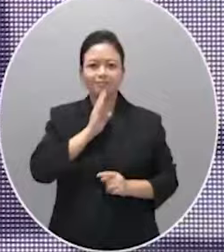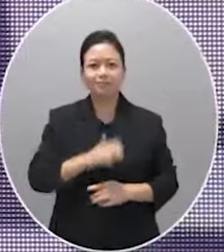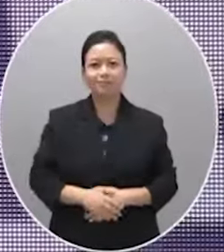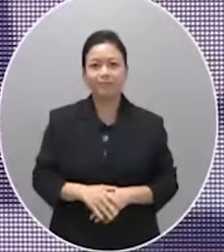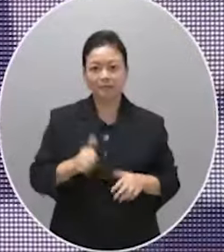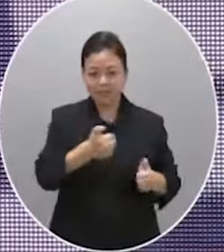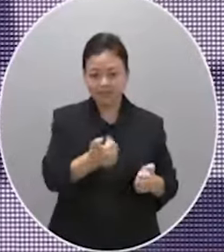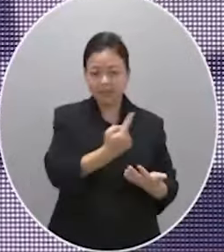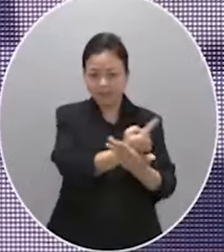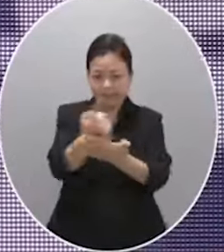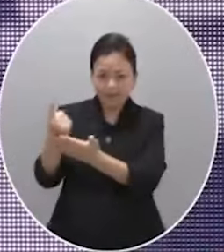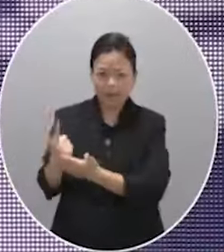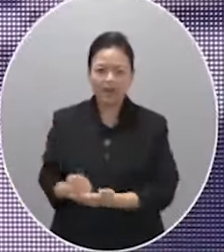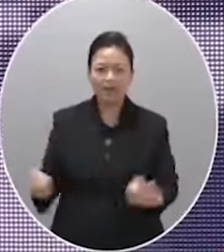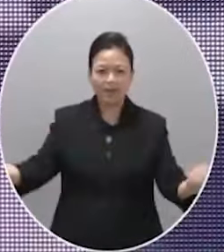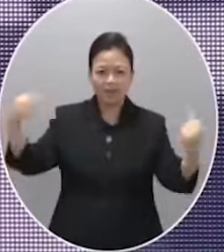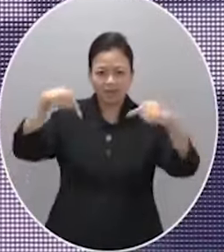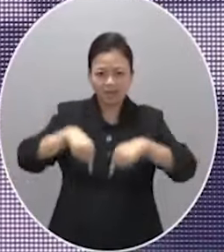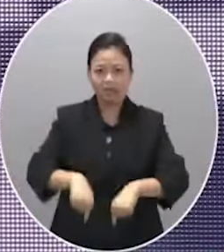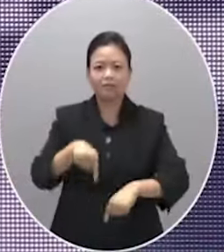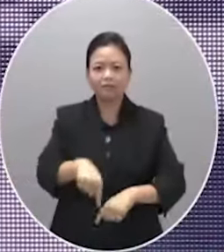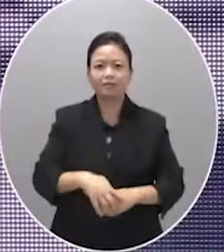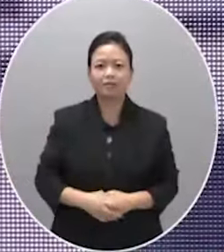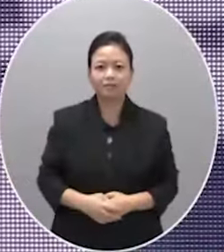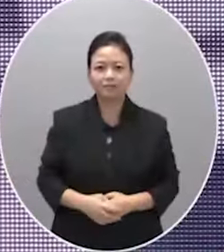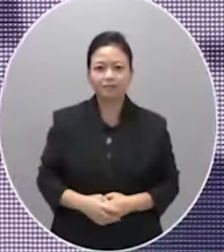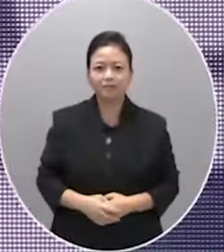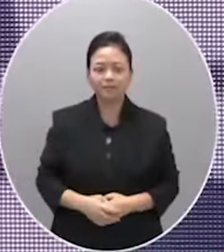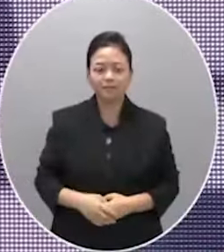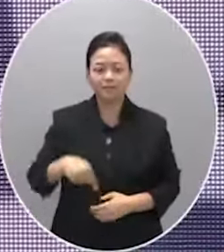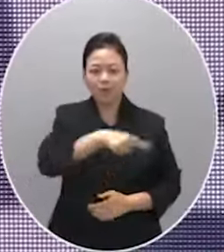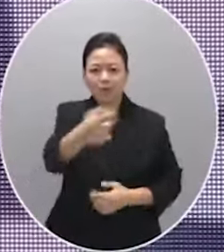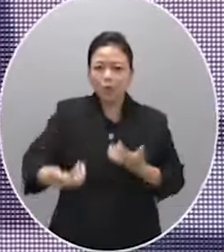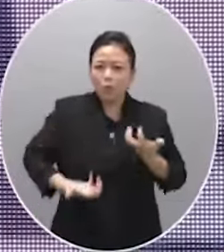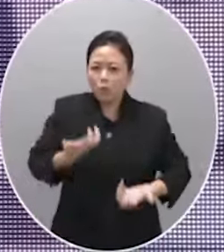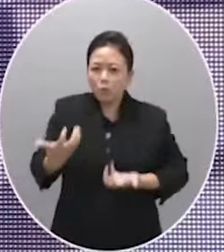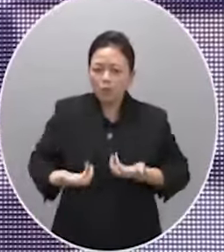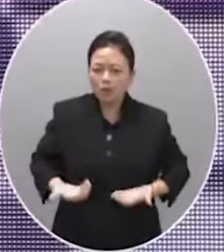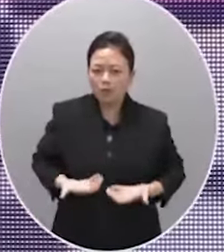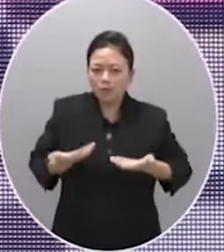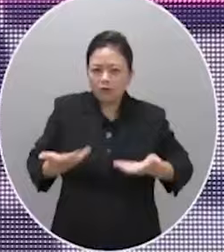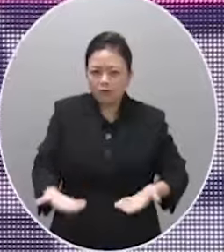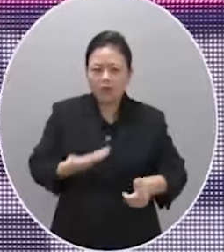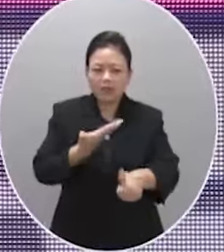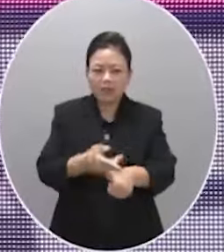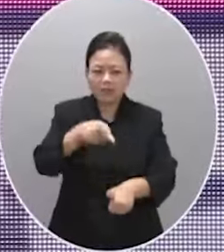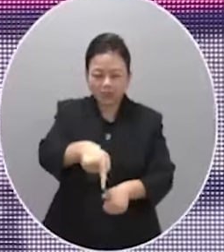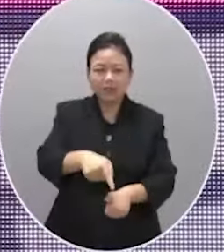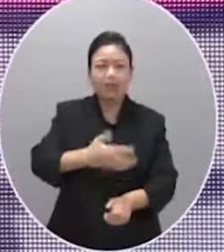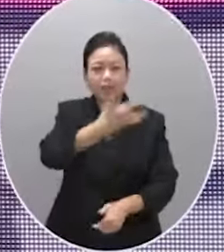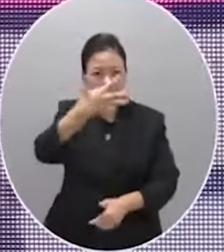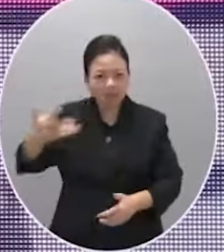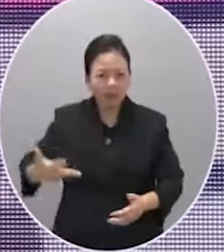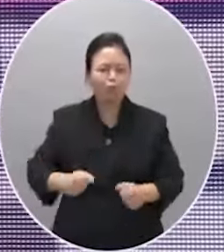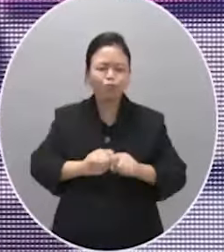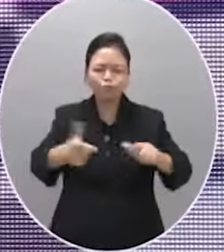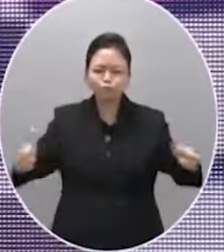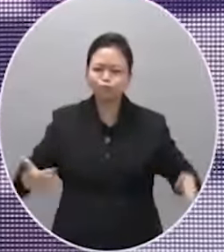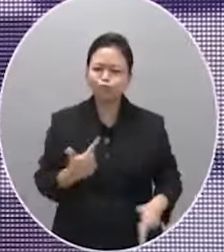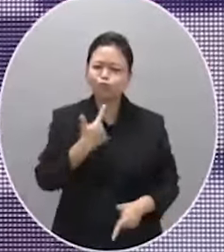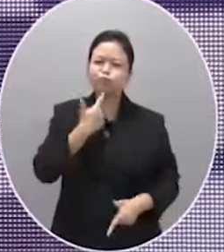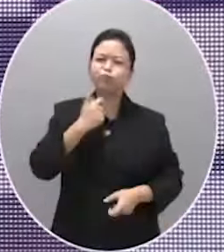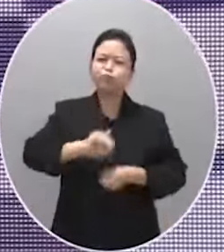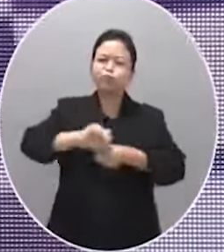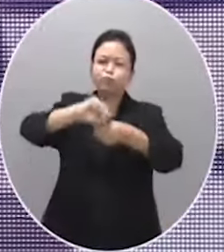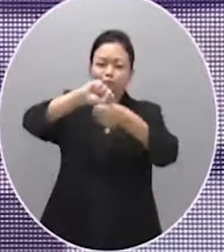术家、音乐从业者和支持者，你们的热情和奉献让音乐更丰富多彩。